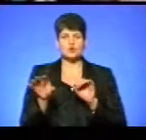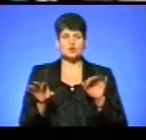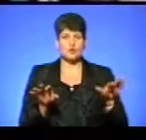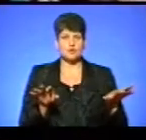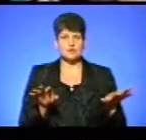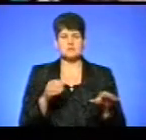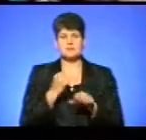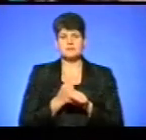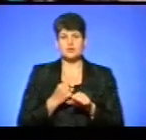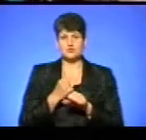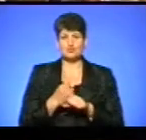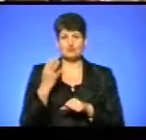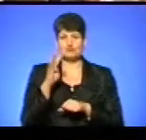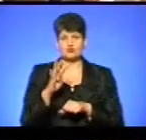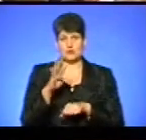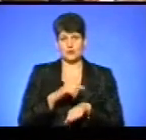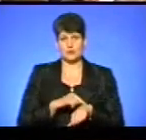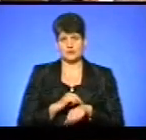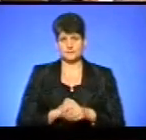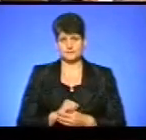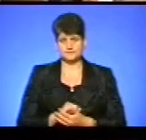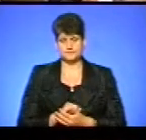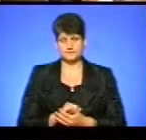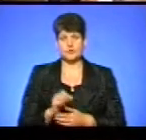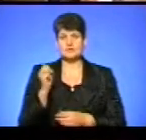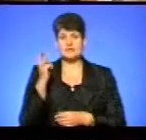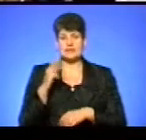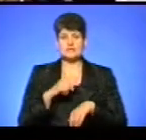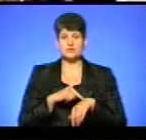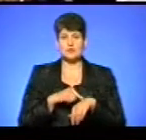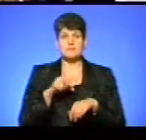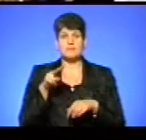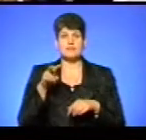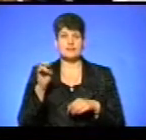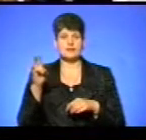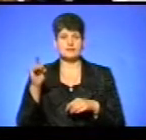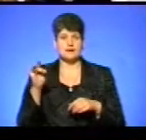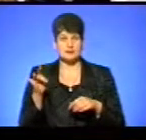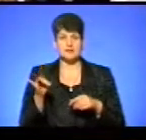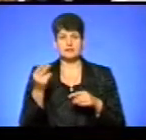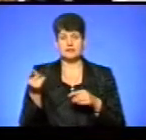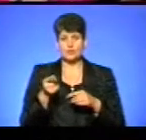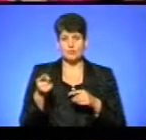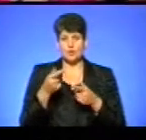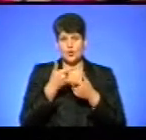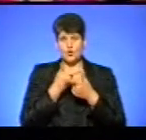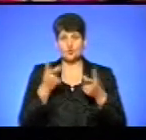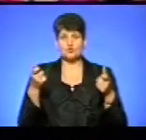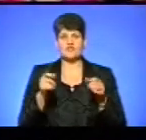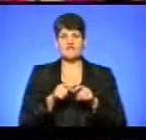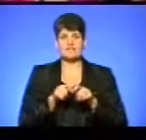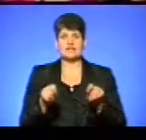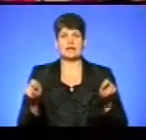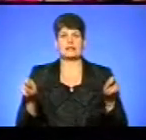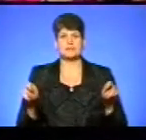і працюють 4 години. О 13-й годині пленер «Тернопіль. Колиска мого дитинства» оголошують відкритим.